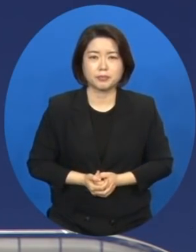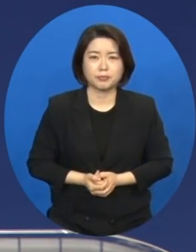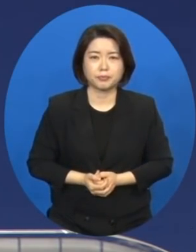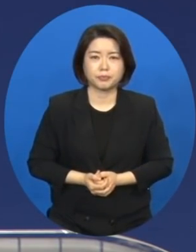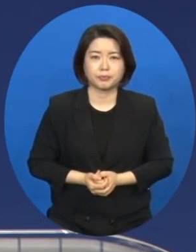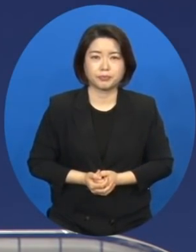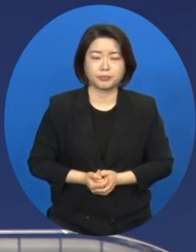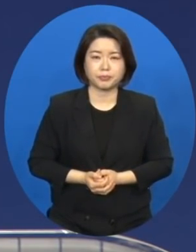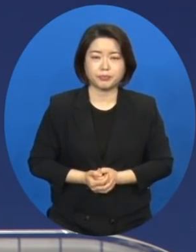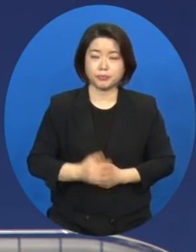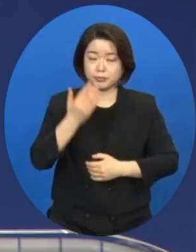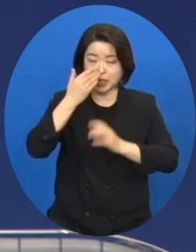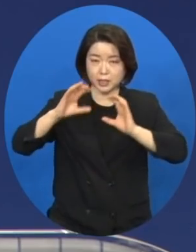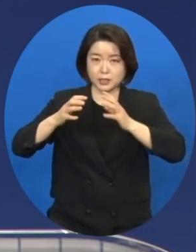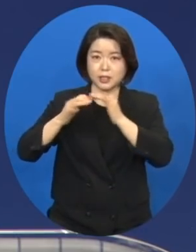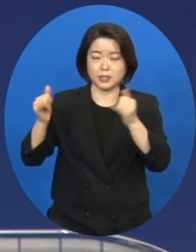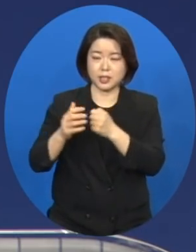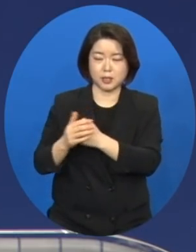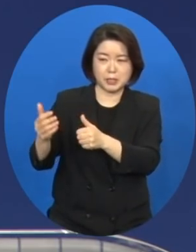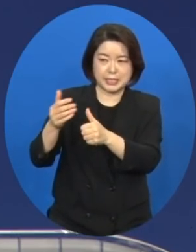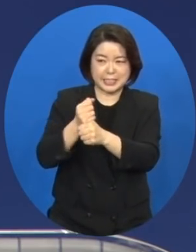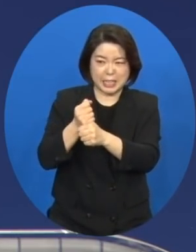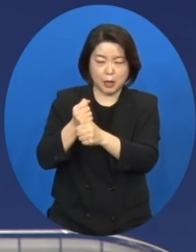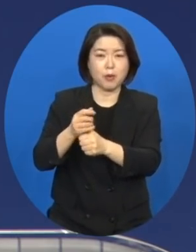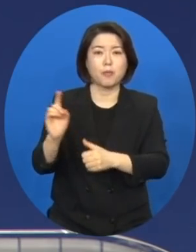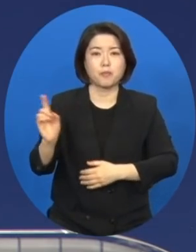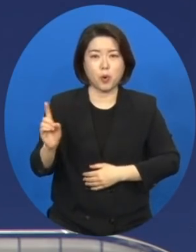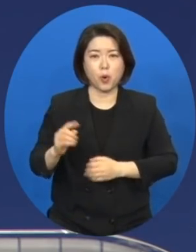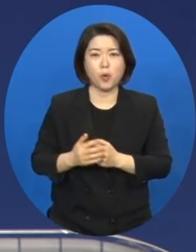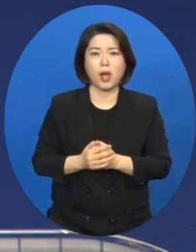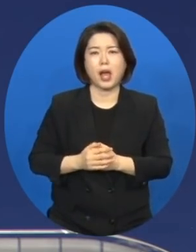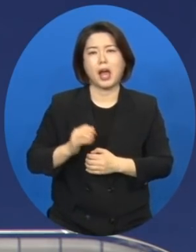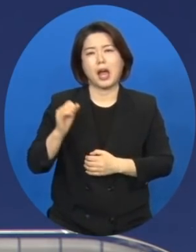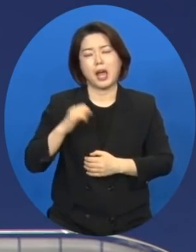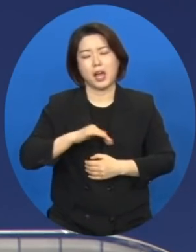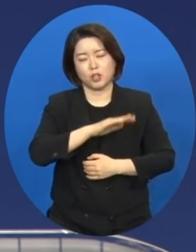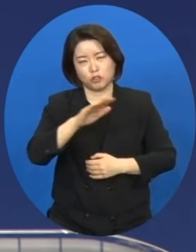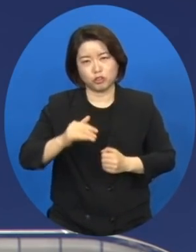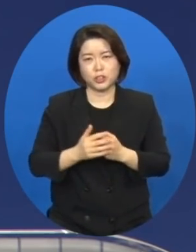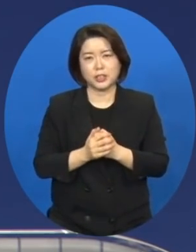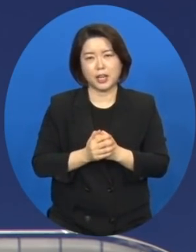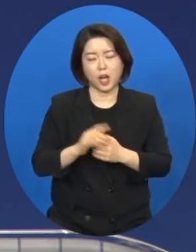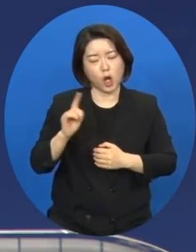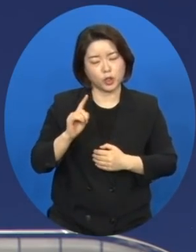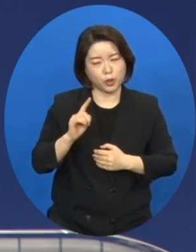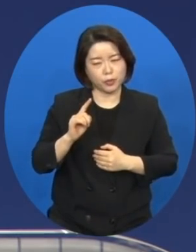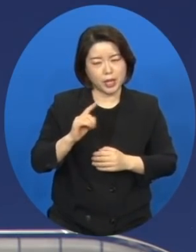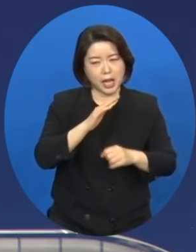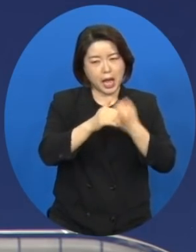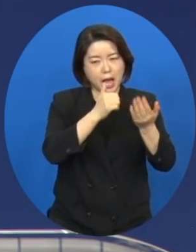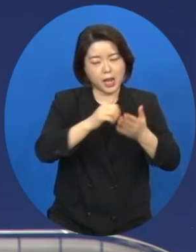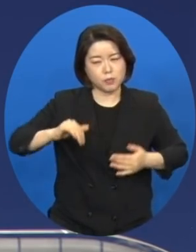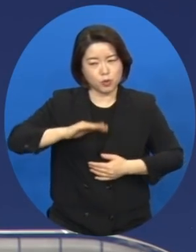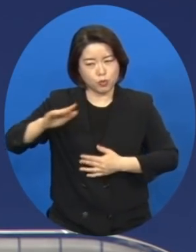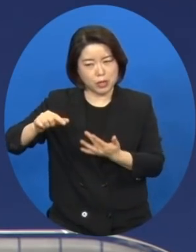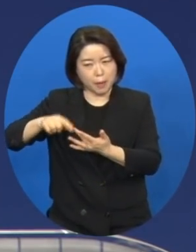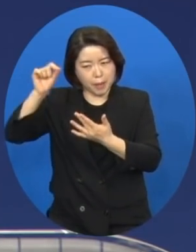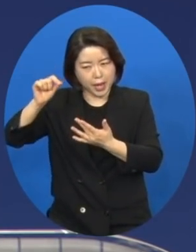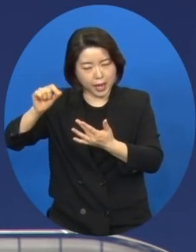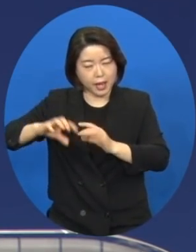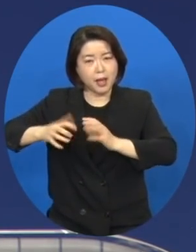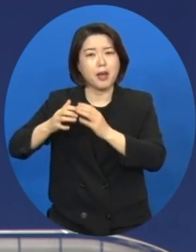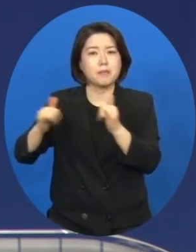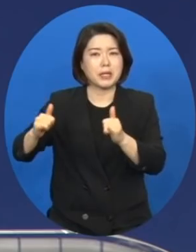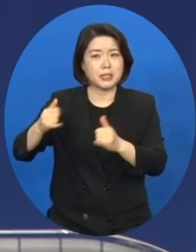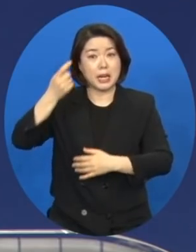그래서 지금 이스라엘 백성들이 붙잡고 있는 것은 뭐냐면 우리가 하나님 그래도 선약, 어떤 선택받은 백성이다라고 하는